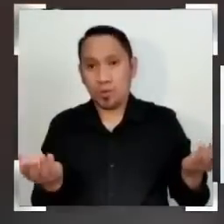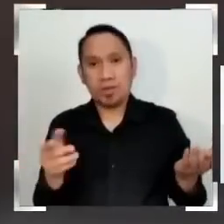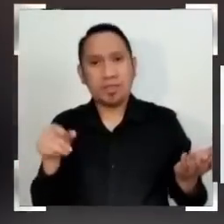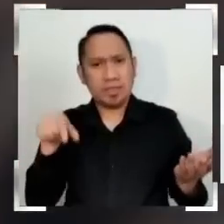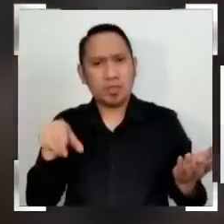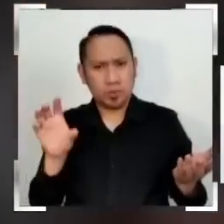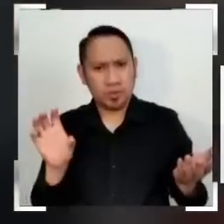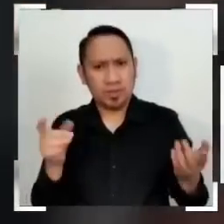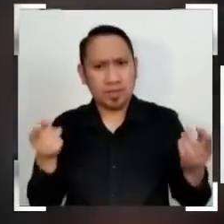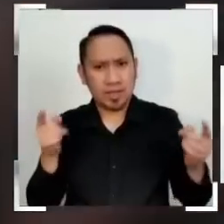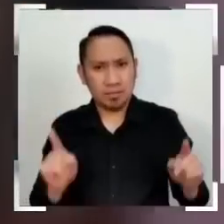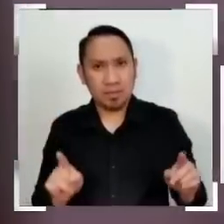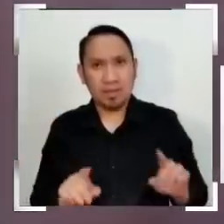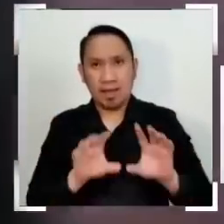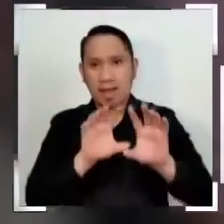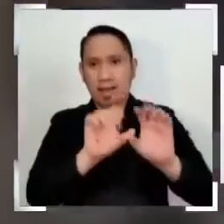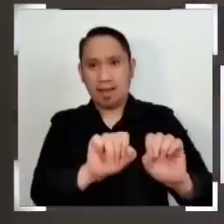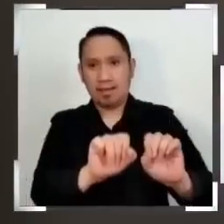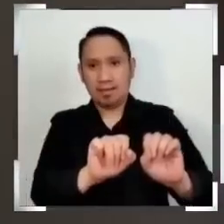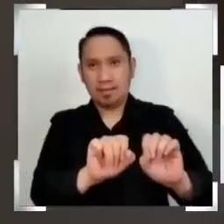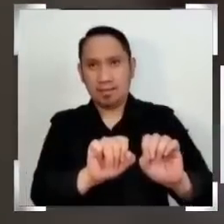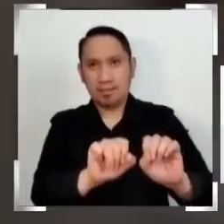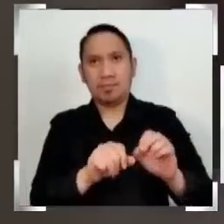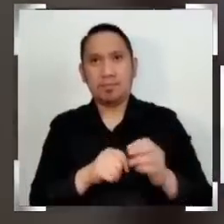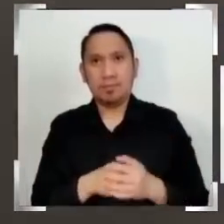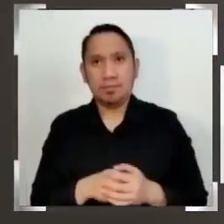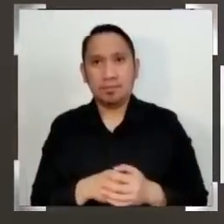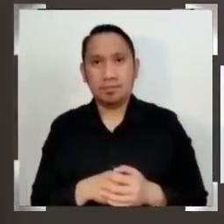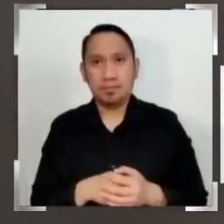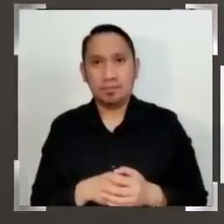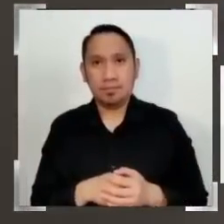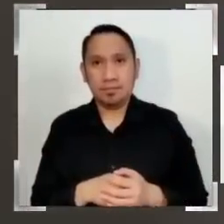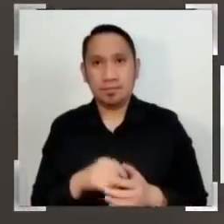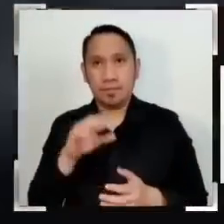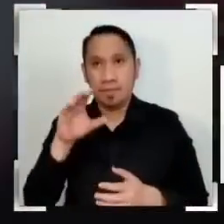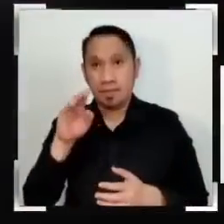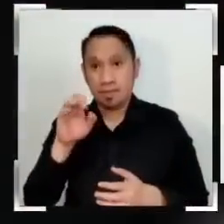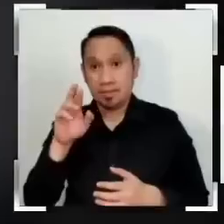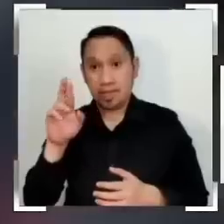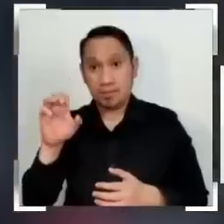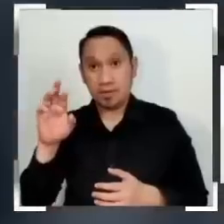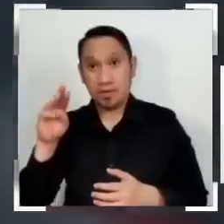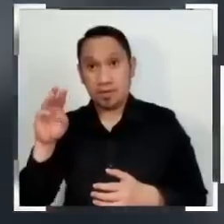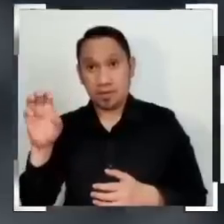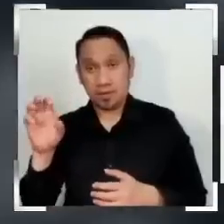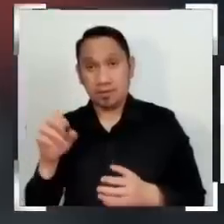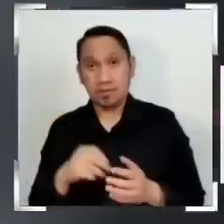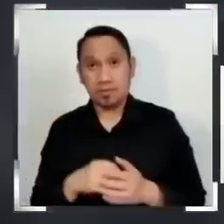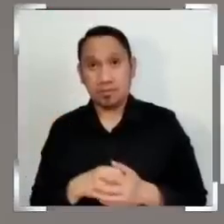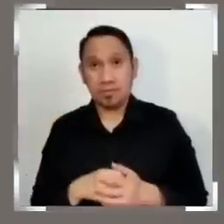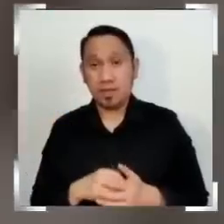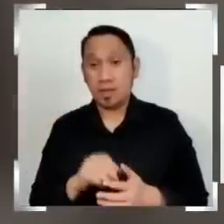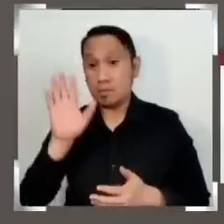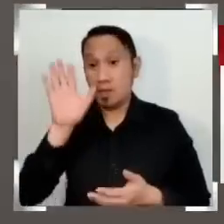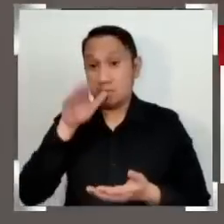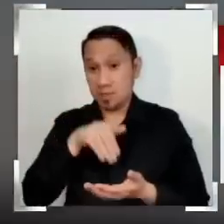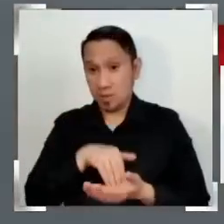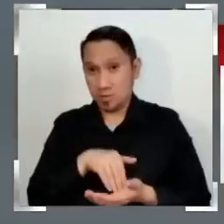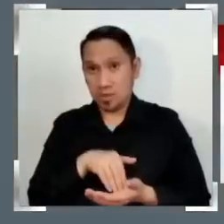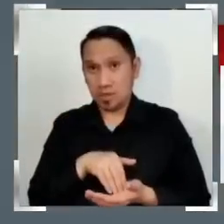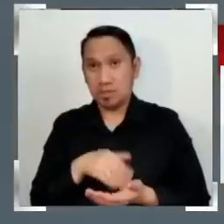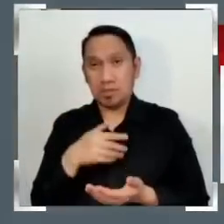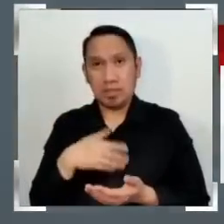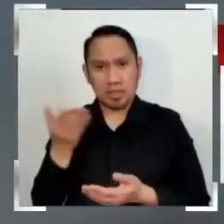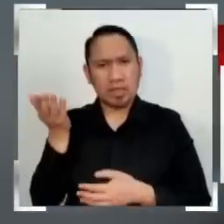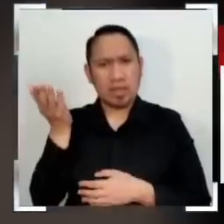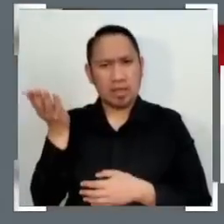nang arestuhin sa entrapment operation ng anti-cybercrime Quezon City at QCPD ang 5,000 pesos. Hiningi umano ng